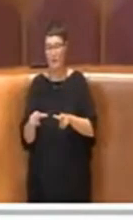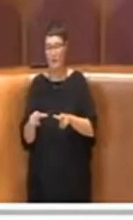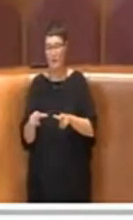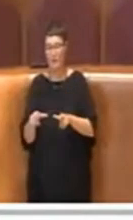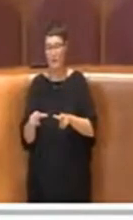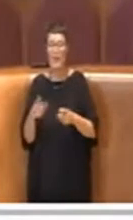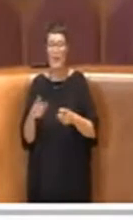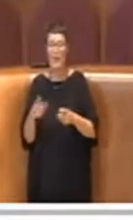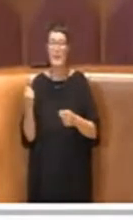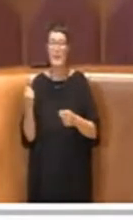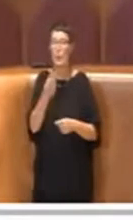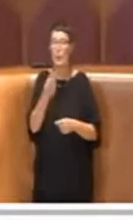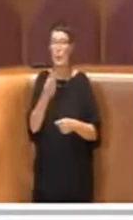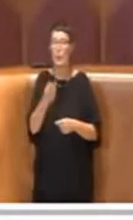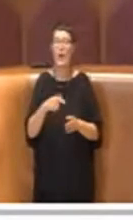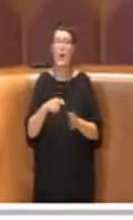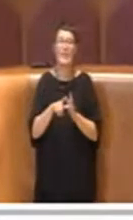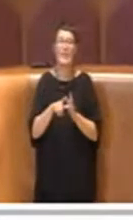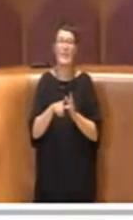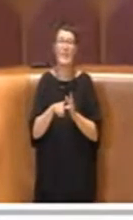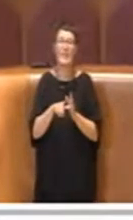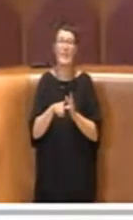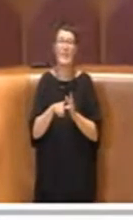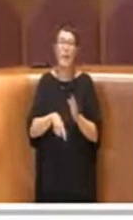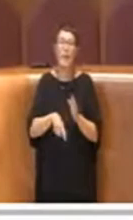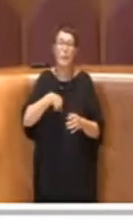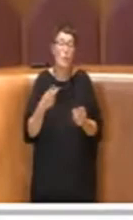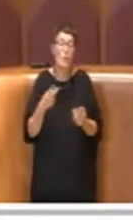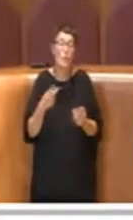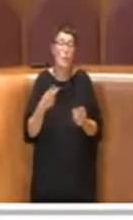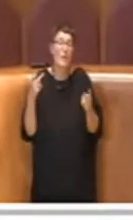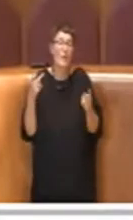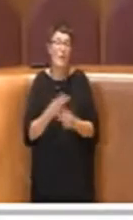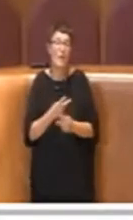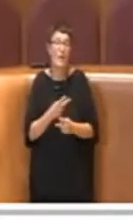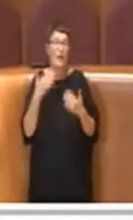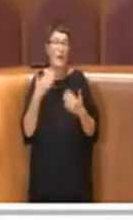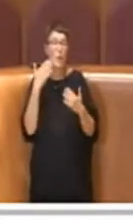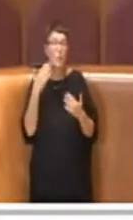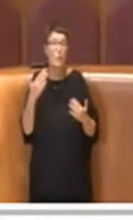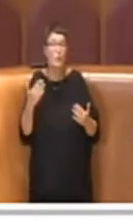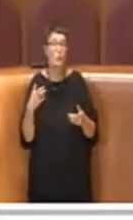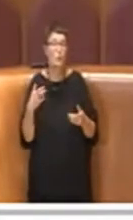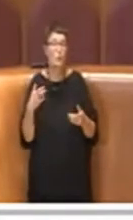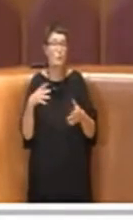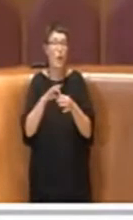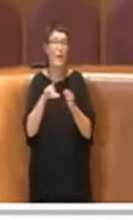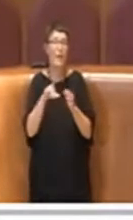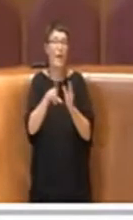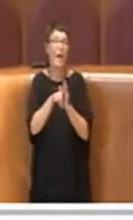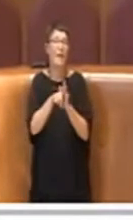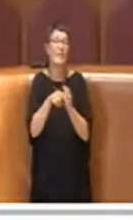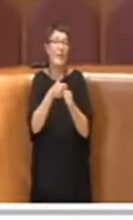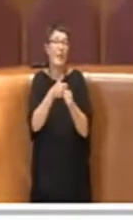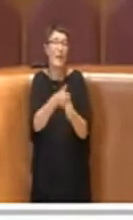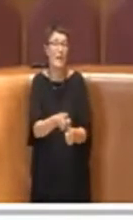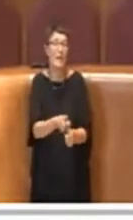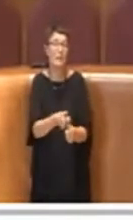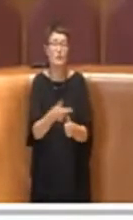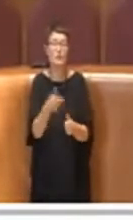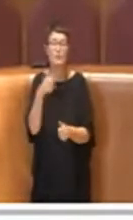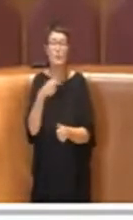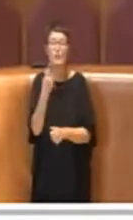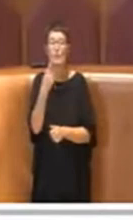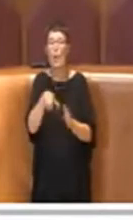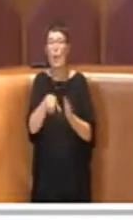purtroppo sono quelli previsti dalla normativa. Non esiste una normativa eccezionale che permette l'approvazione di un